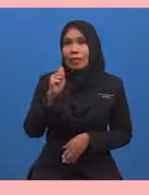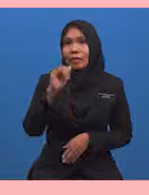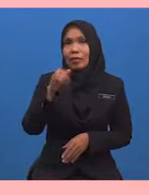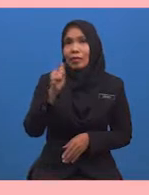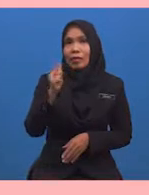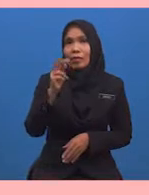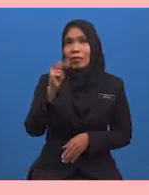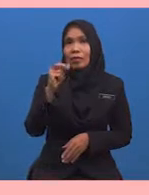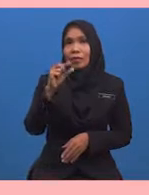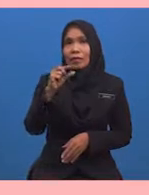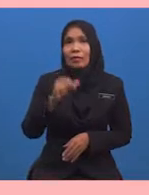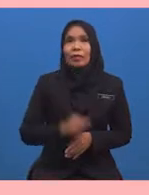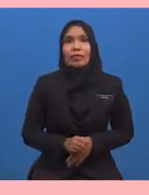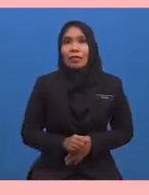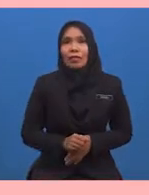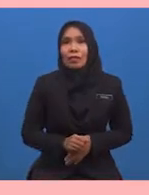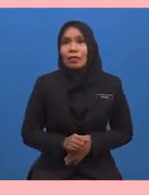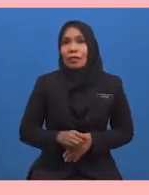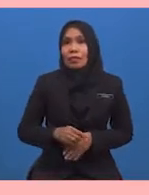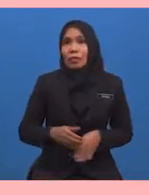Tasik Kenyir di Terengganu.